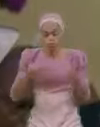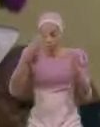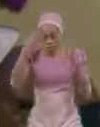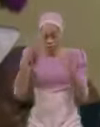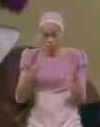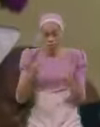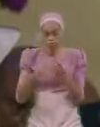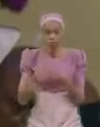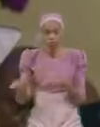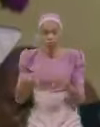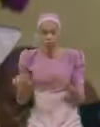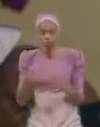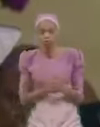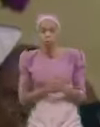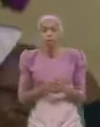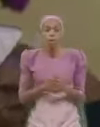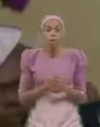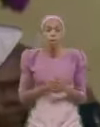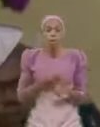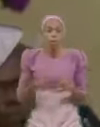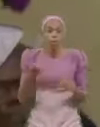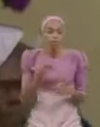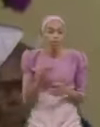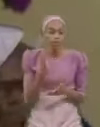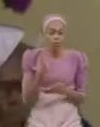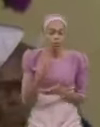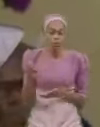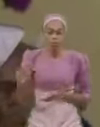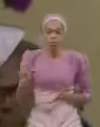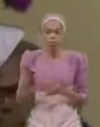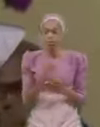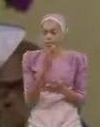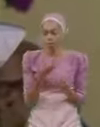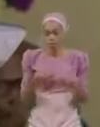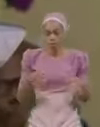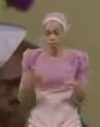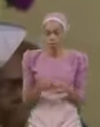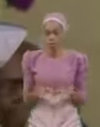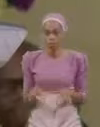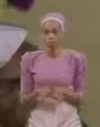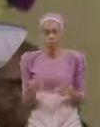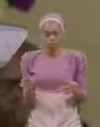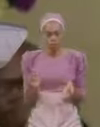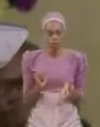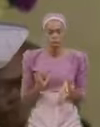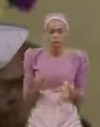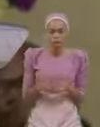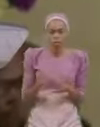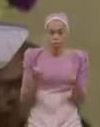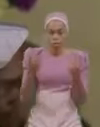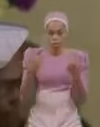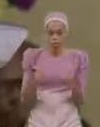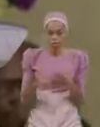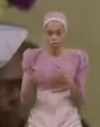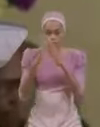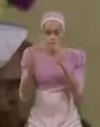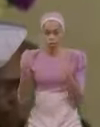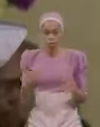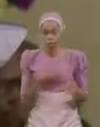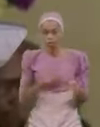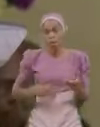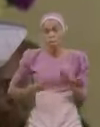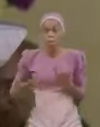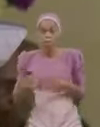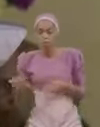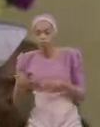faisons mais il y a une seule chose qui est nécessaire qui doit décider comme je va dans la maison de Dieu je vais rendre un service